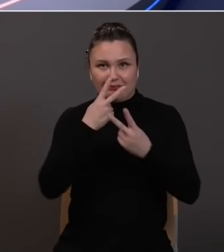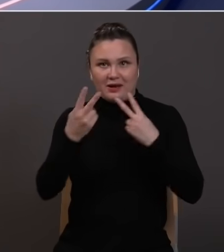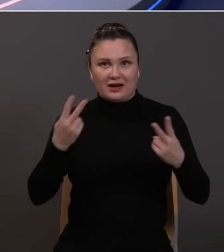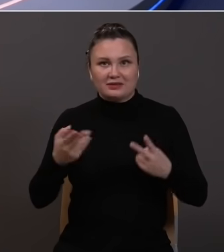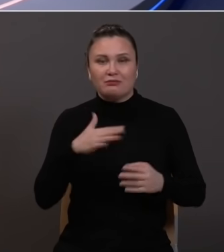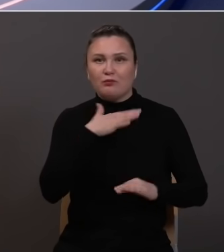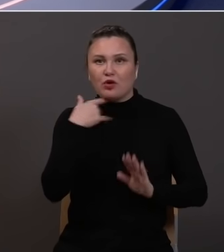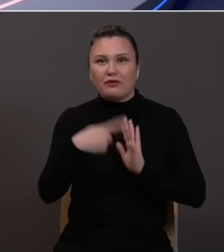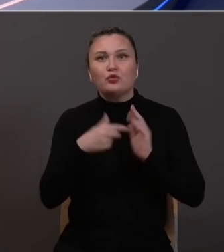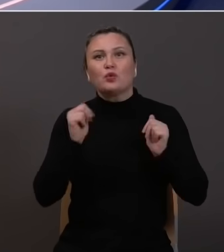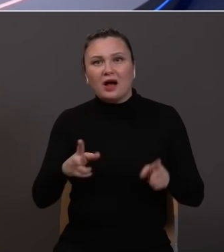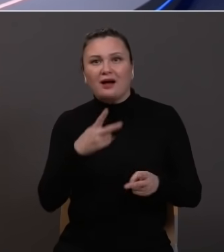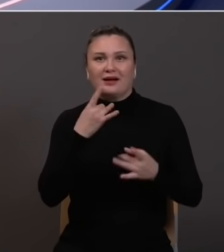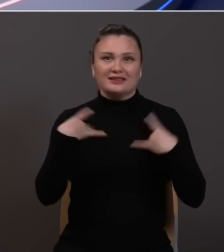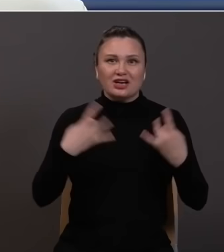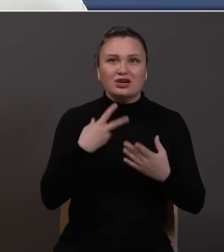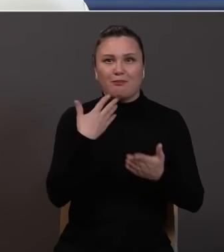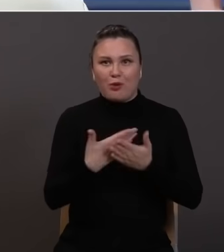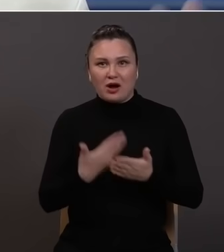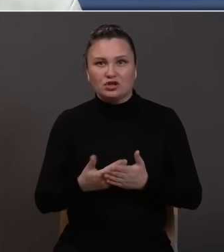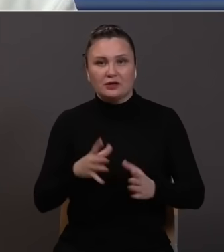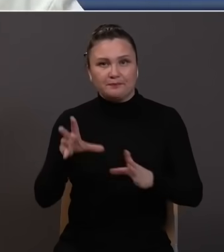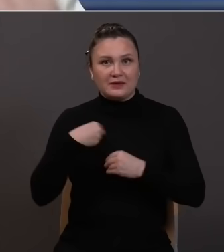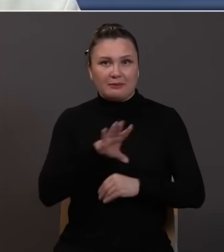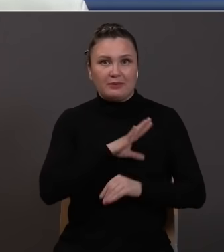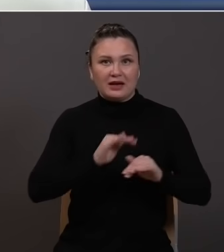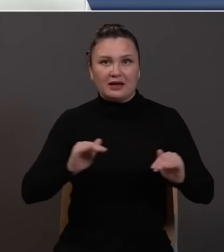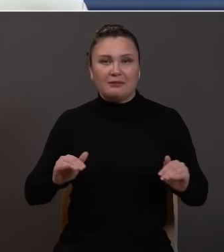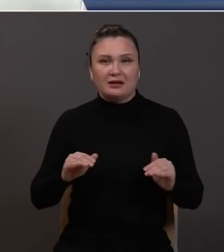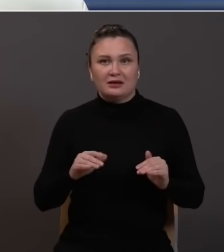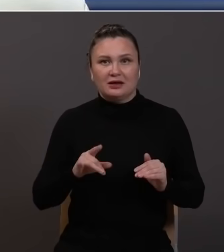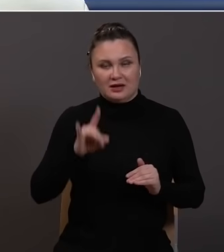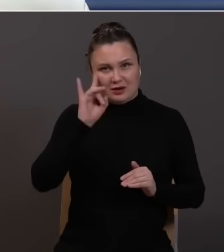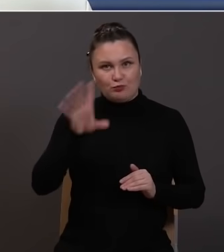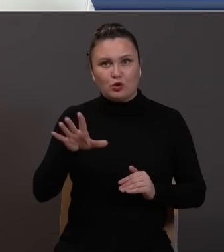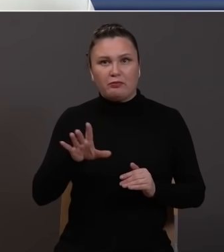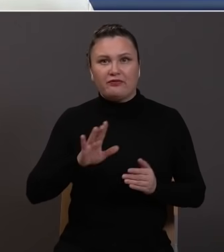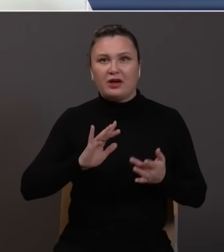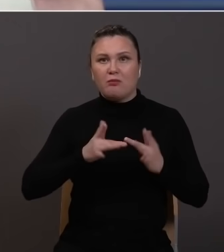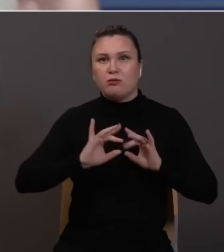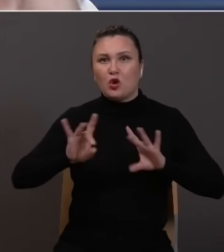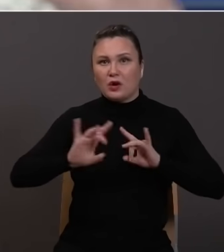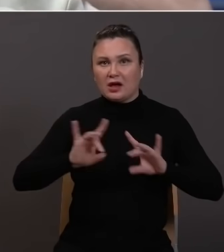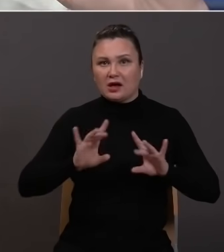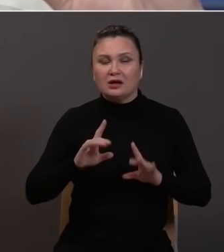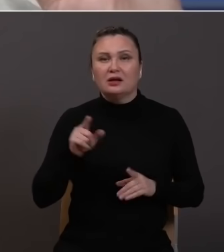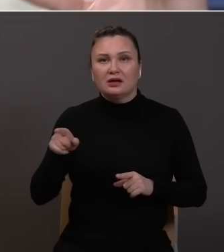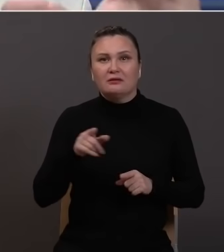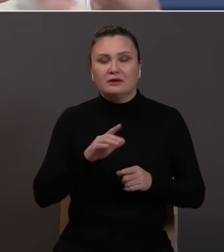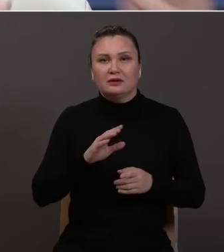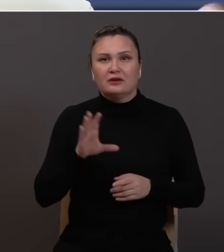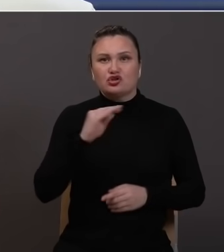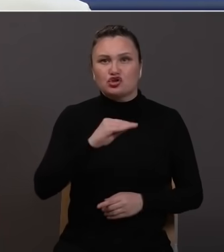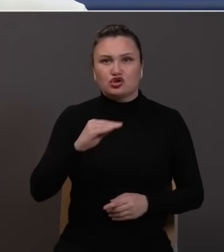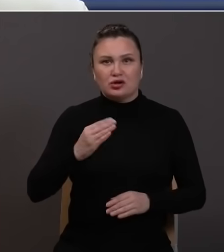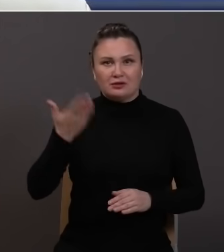как там, ну расскажи, ну покажи. Плюс с нами ехали ребята, на тот момент топовые блогеры, там весь топ ЖЖ, по